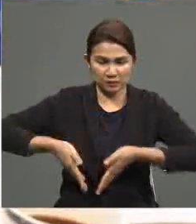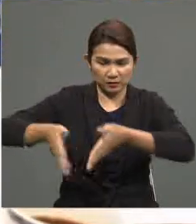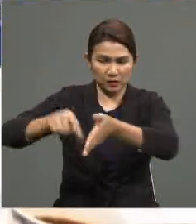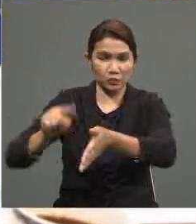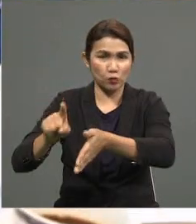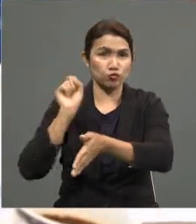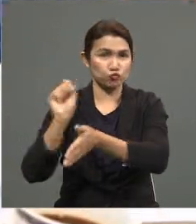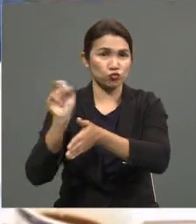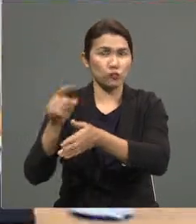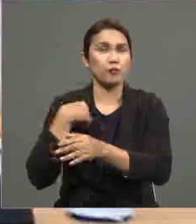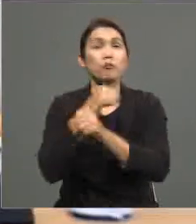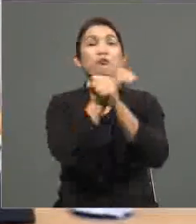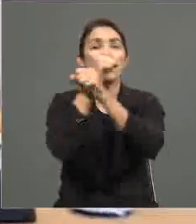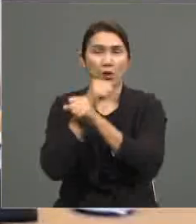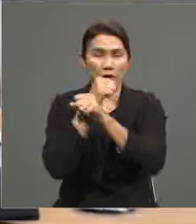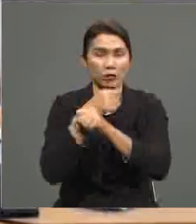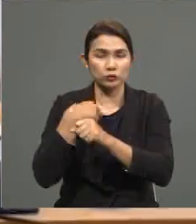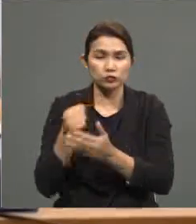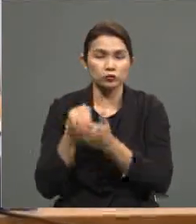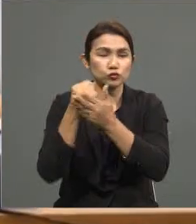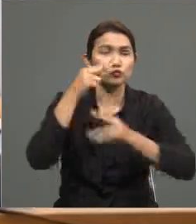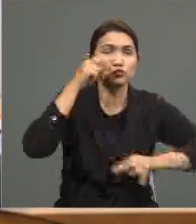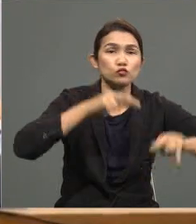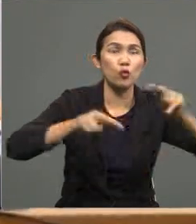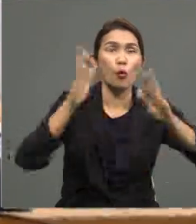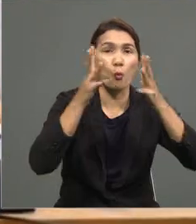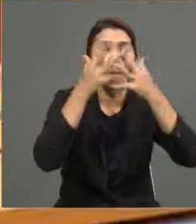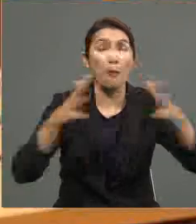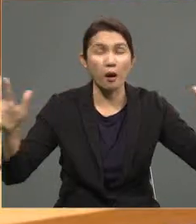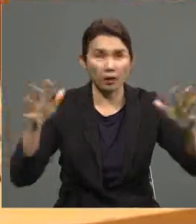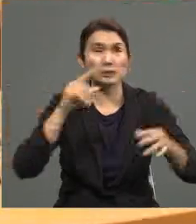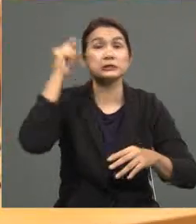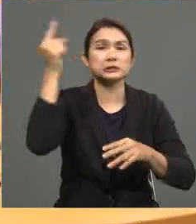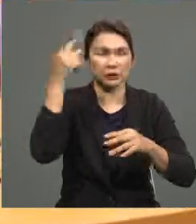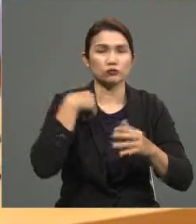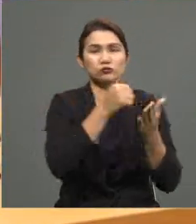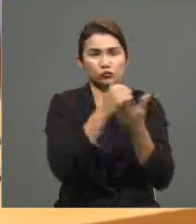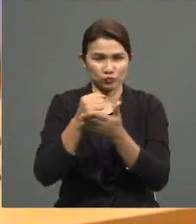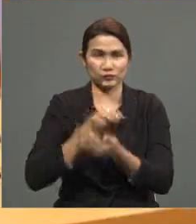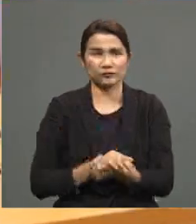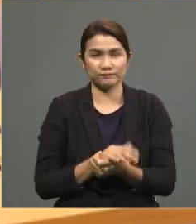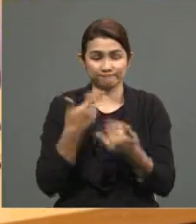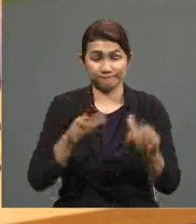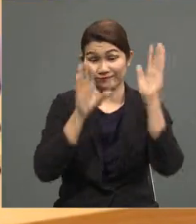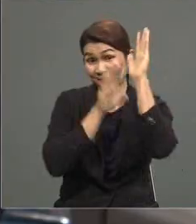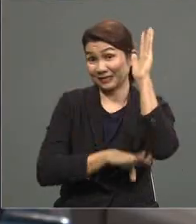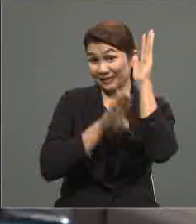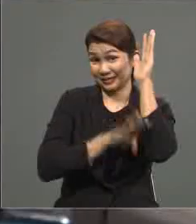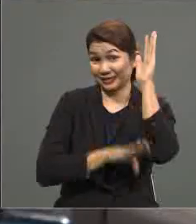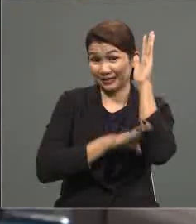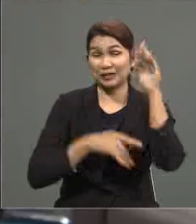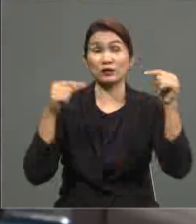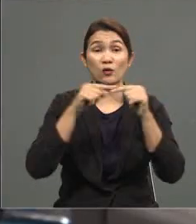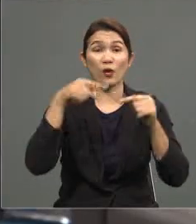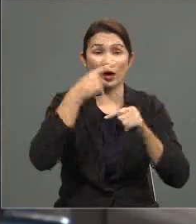นะเพื่อความปลอดภัยเวลาดูแลจำนวนนักท่องเที่ยวเยอะๆที่มาท่องเที่ยวนะครับอาลงใ้กันต่อครับนายสุขสวัสดิ์สุข